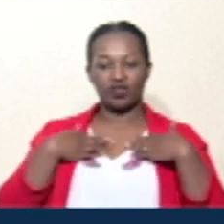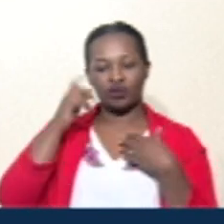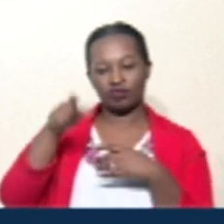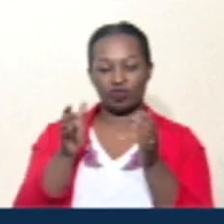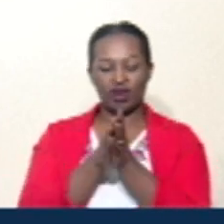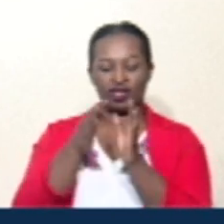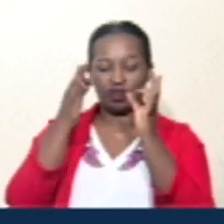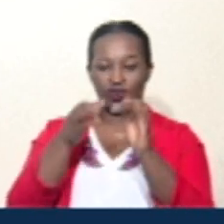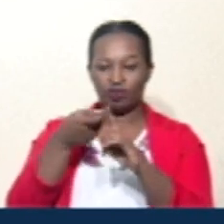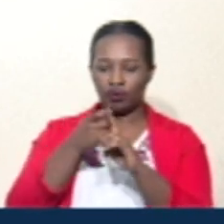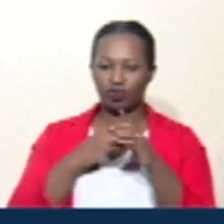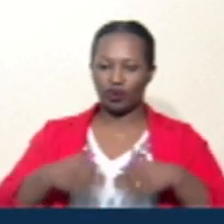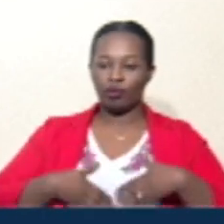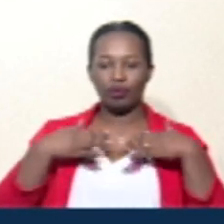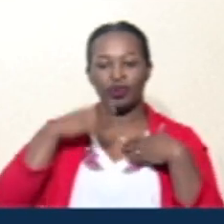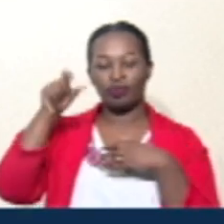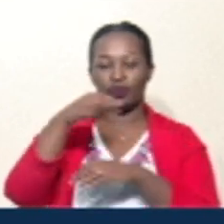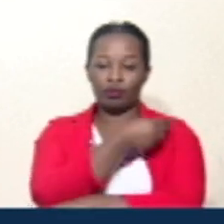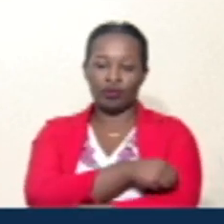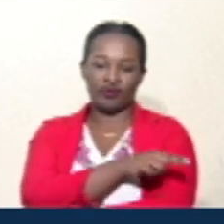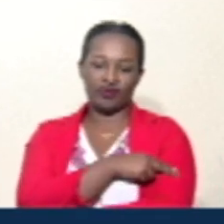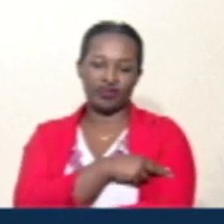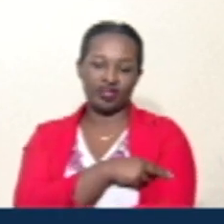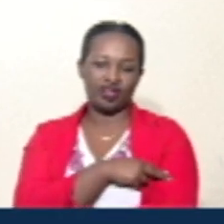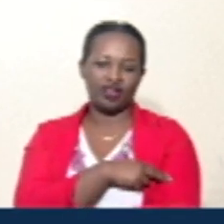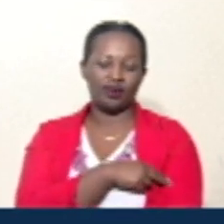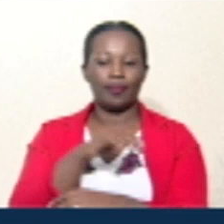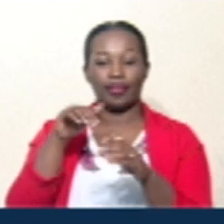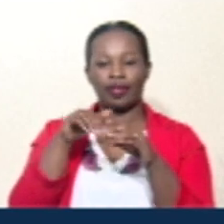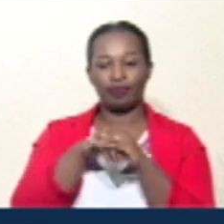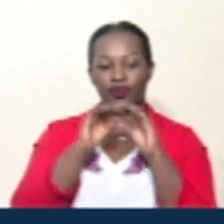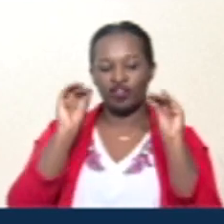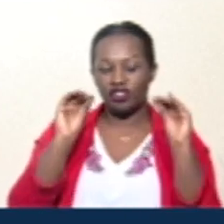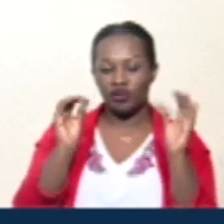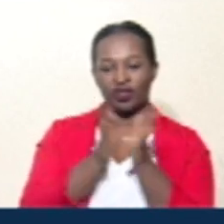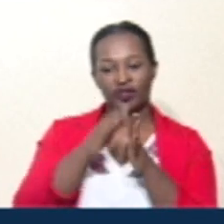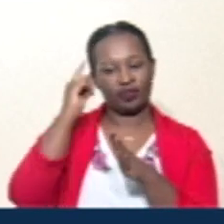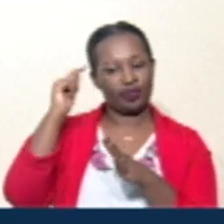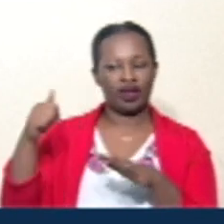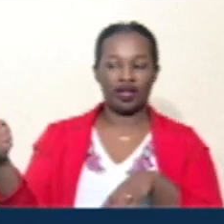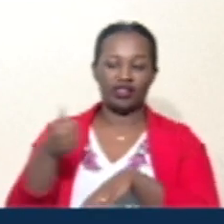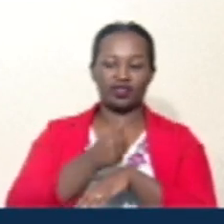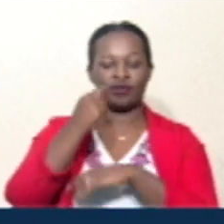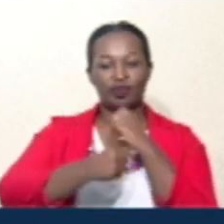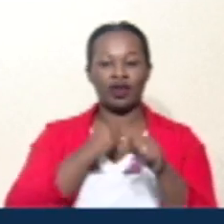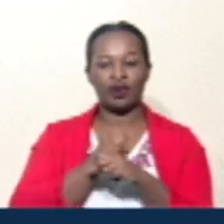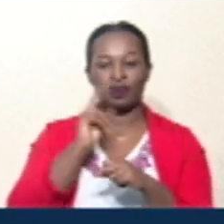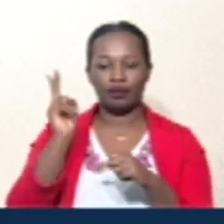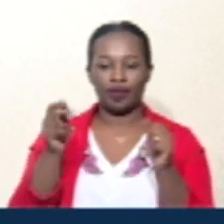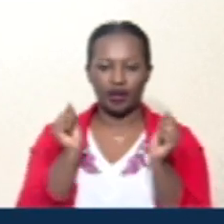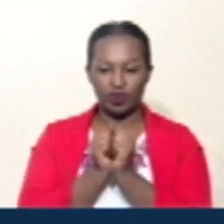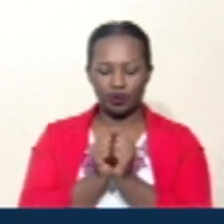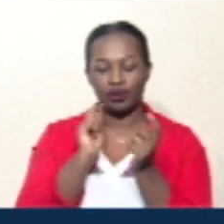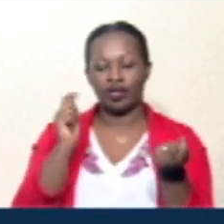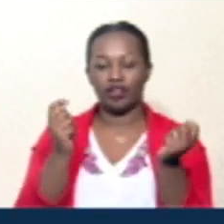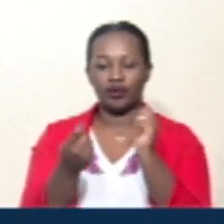w'umuntu mu buvuzi, mu nyigisho no mu buhanga byashyizweho mu mwaka w'2010